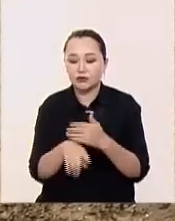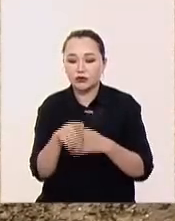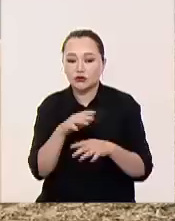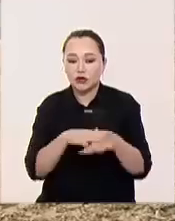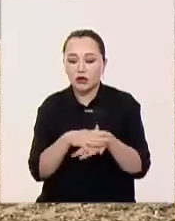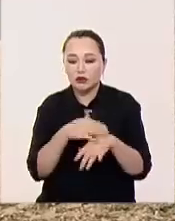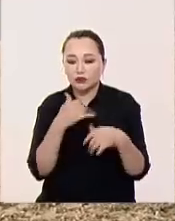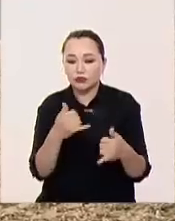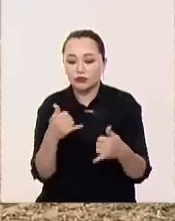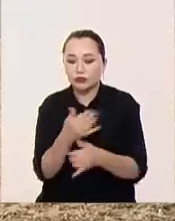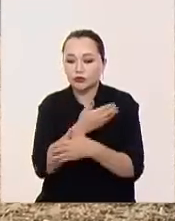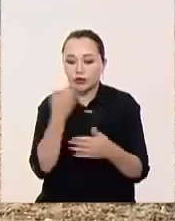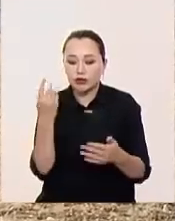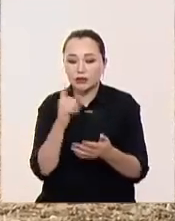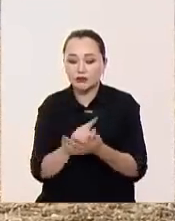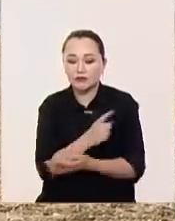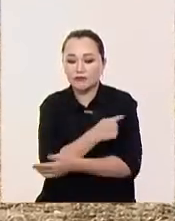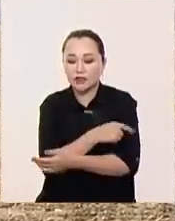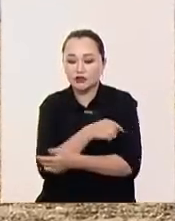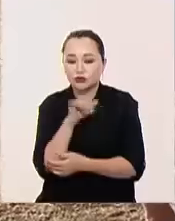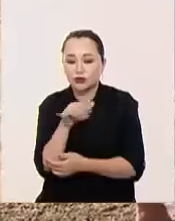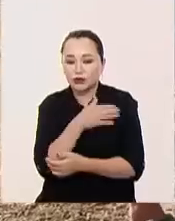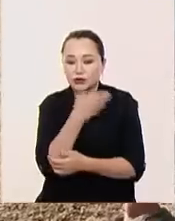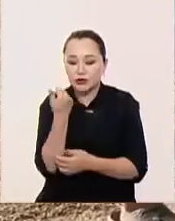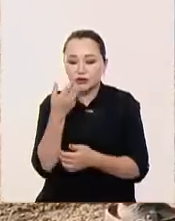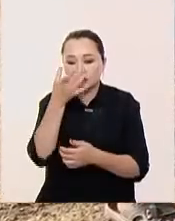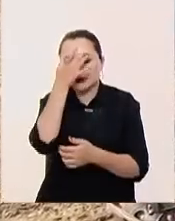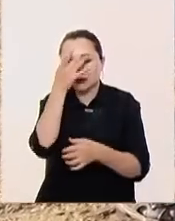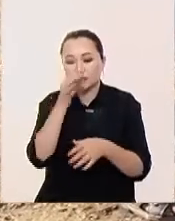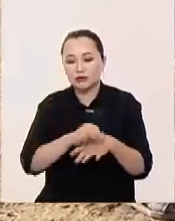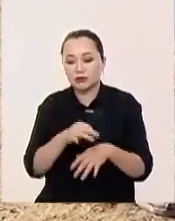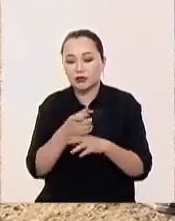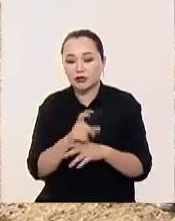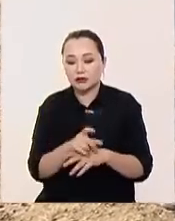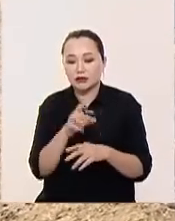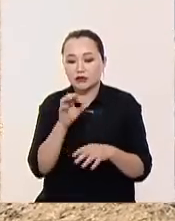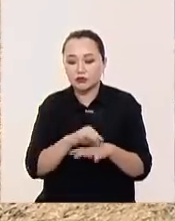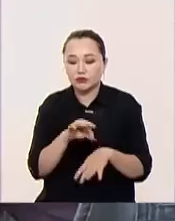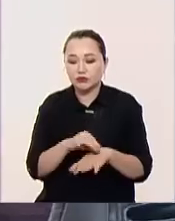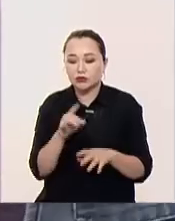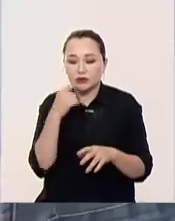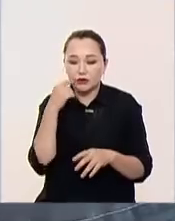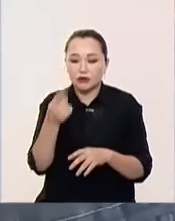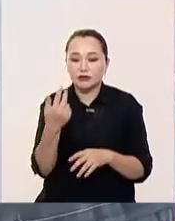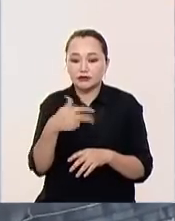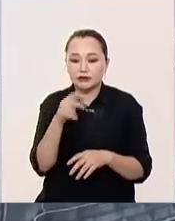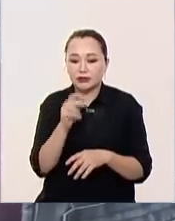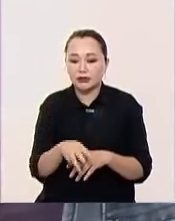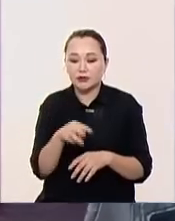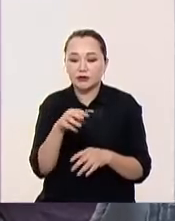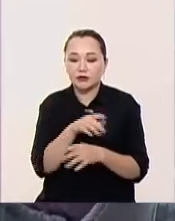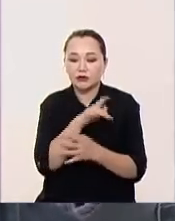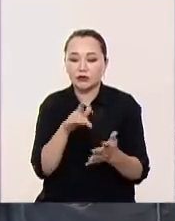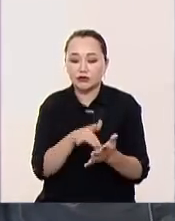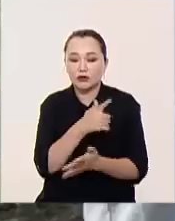қызмет көрсетпейді. Өйткені тиісті дәрігері жоқ. Салдарынан бас ауырып балтыры сыздаған тұрғындар 30 шақырым жердегі аудандық емханаға